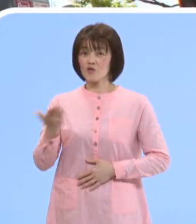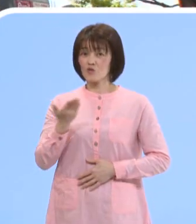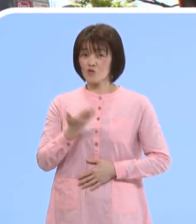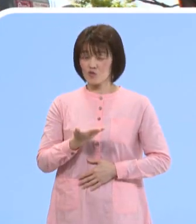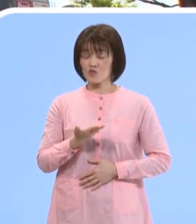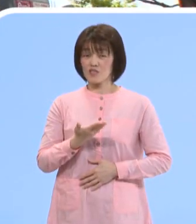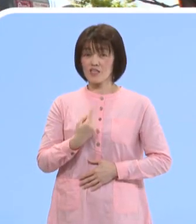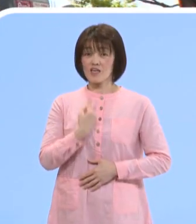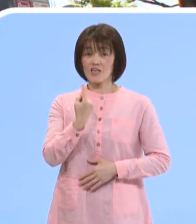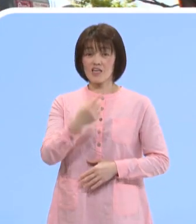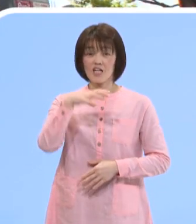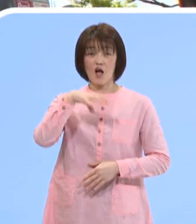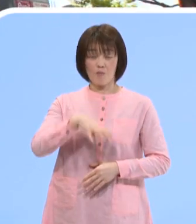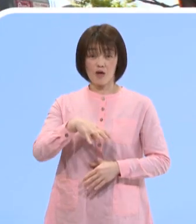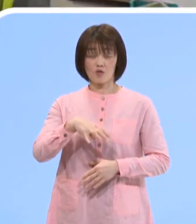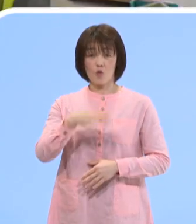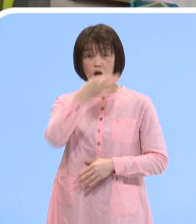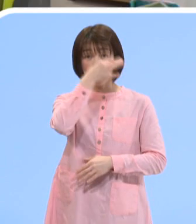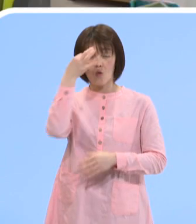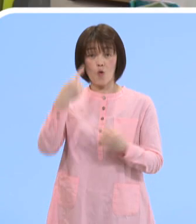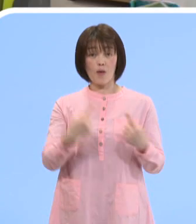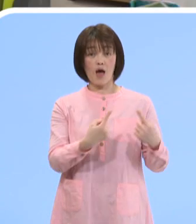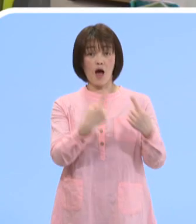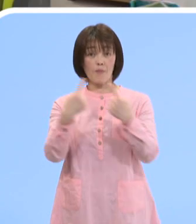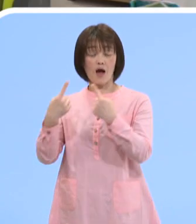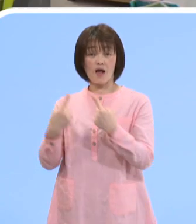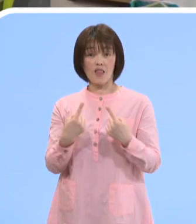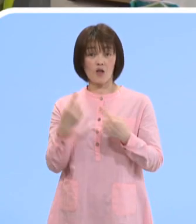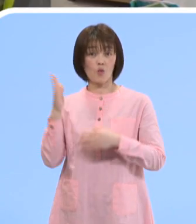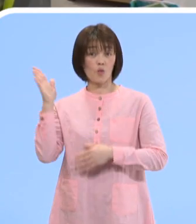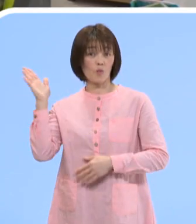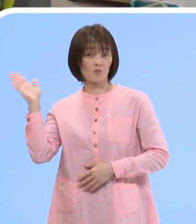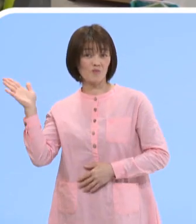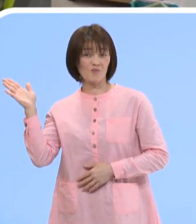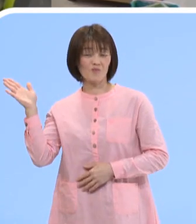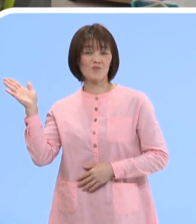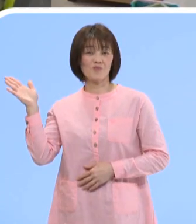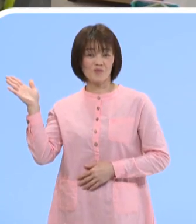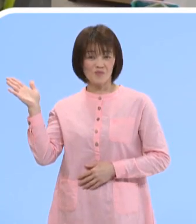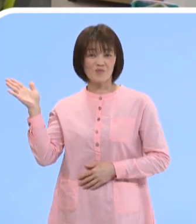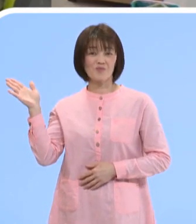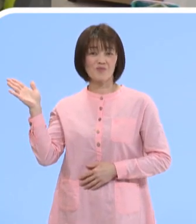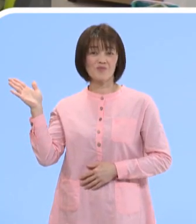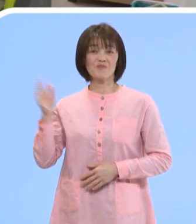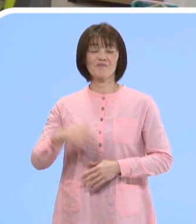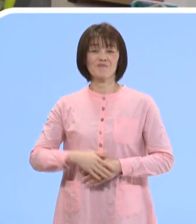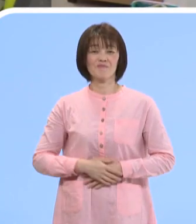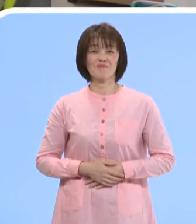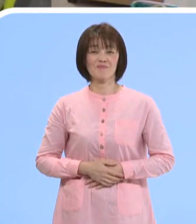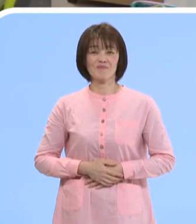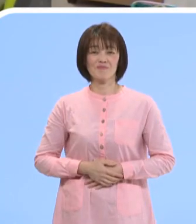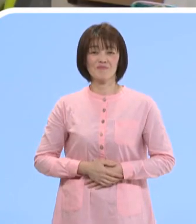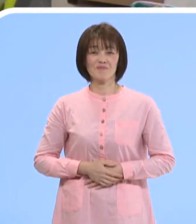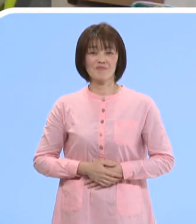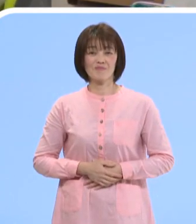うん、次にアルミ缶がやってきたのは神戸ハーバーランドにある神戸市ファミリーサポートセンターです。